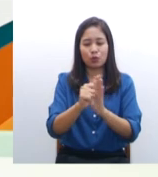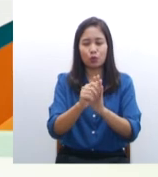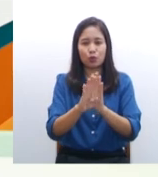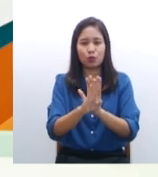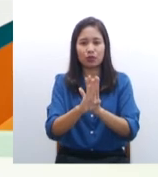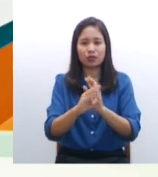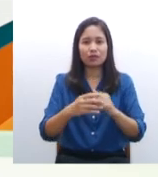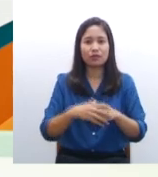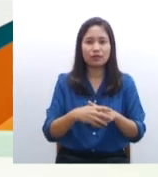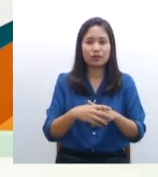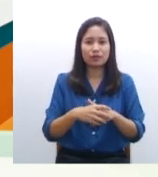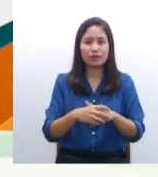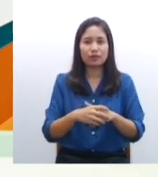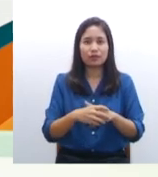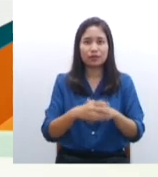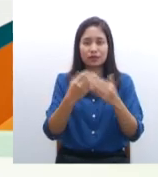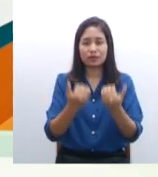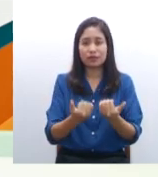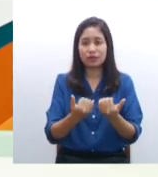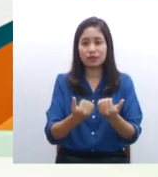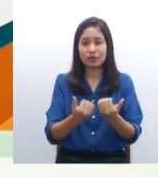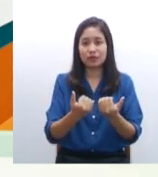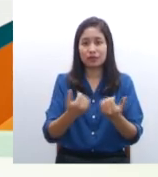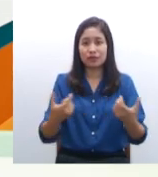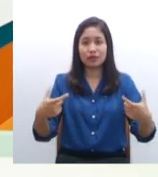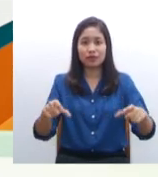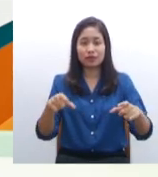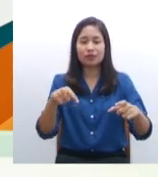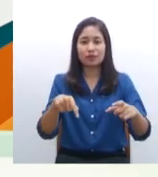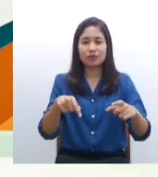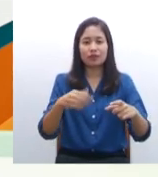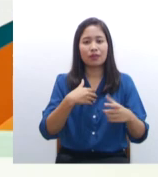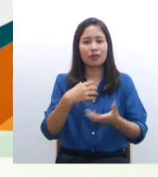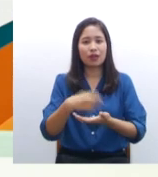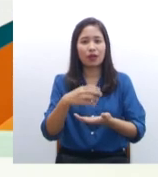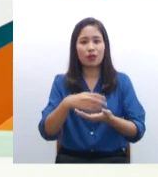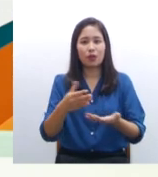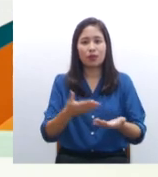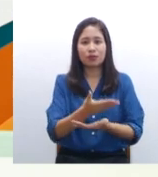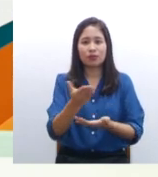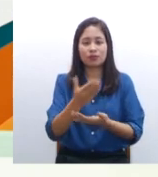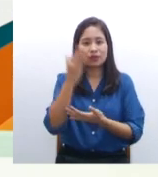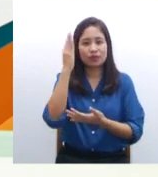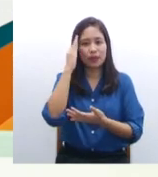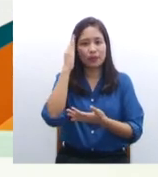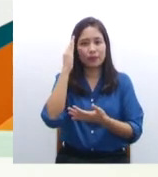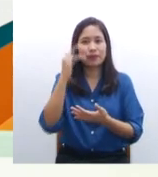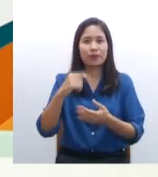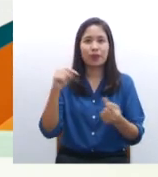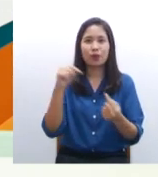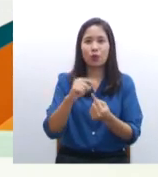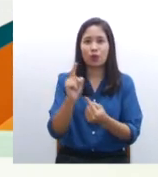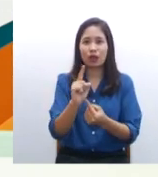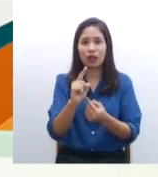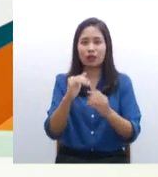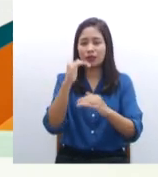านีนะครับอีกหนึ่งรายการครับที่เป็น VTR ที่จะนำเสนอให้กับผู้ชมรายการได้รับรู้รับทราบอันนี้ก็เรื่องของการพั